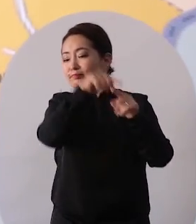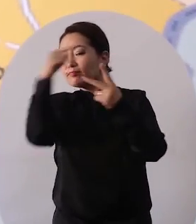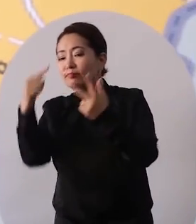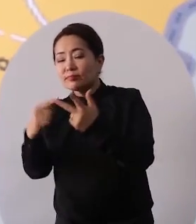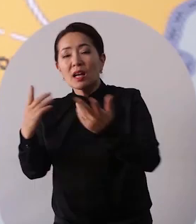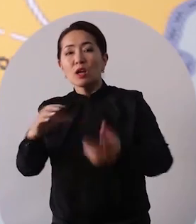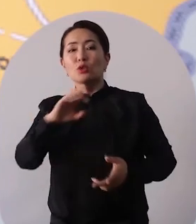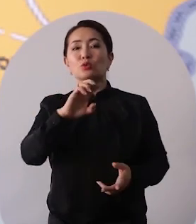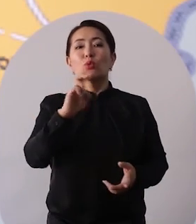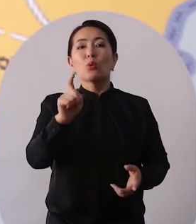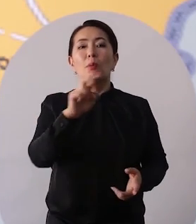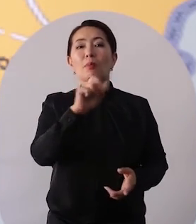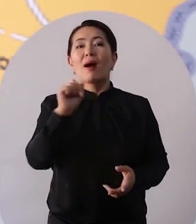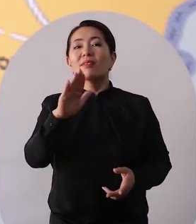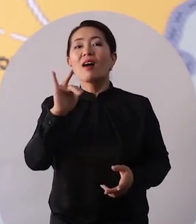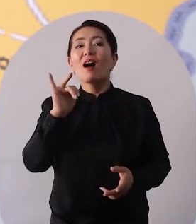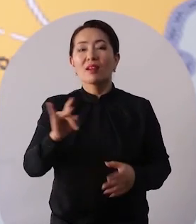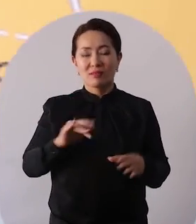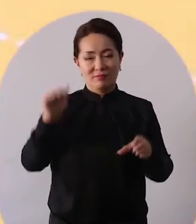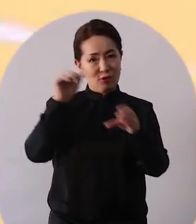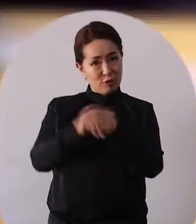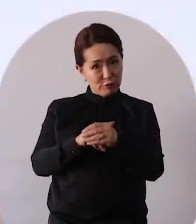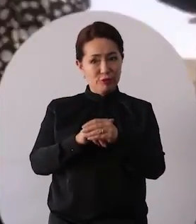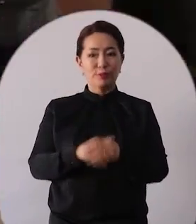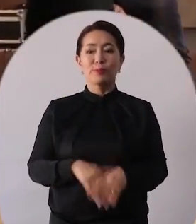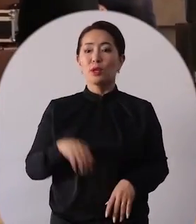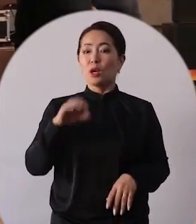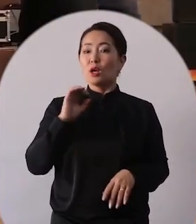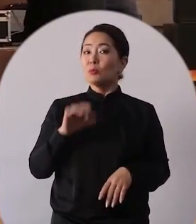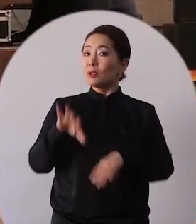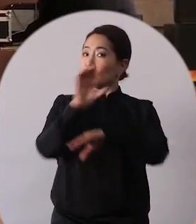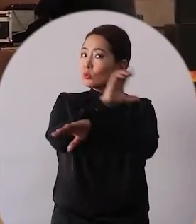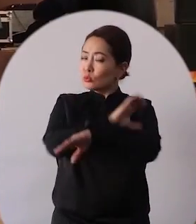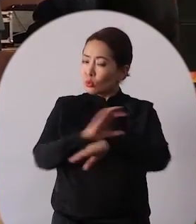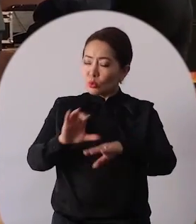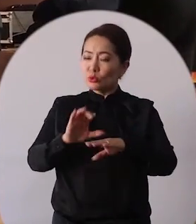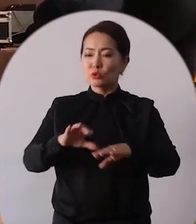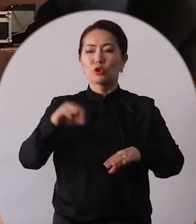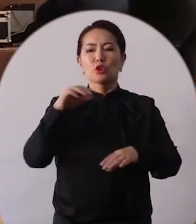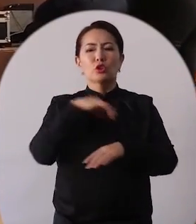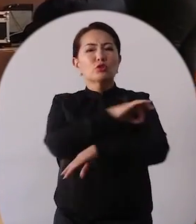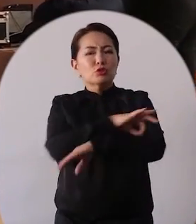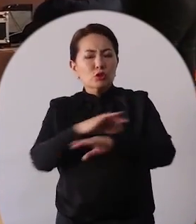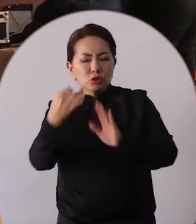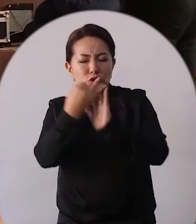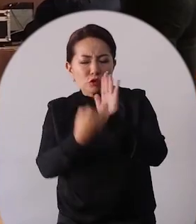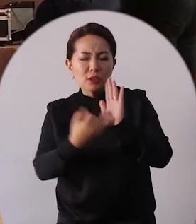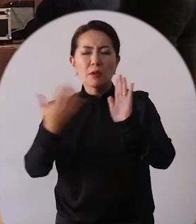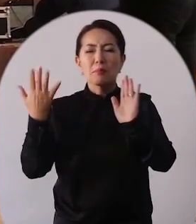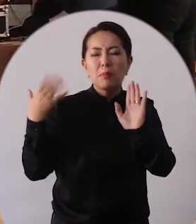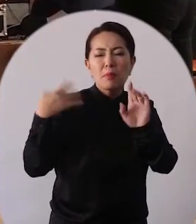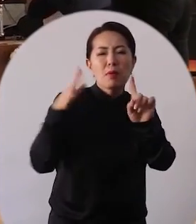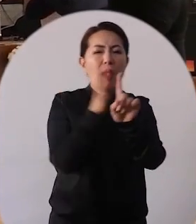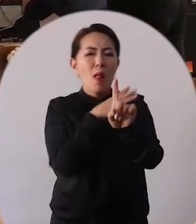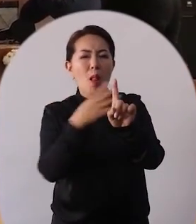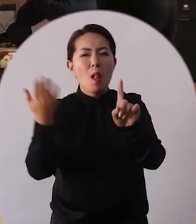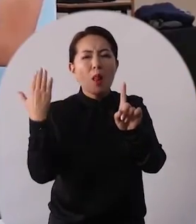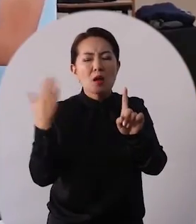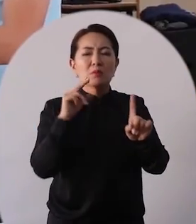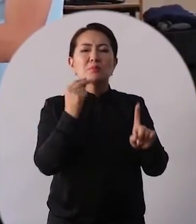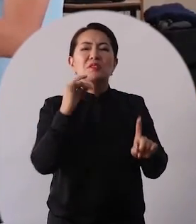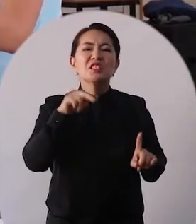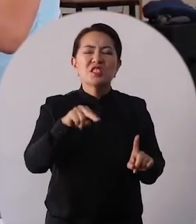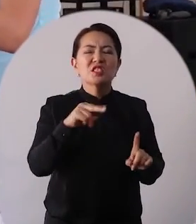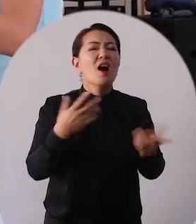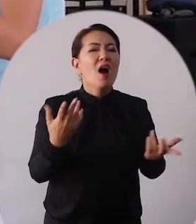аймаг болох Сүхбаатар аймаг руу хүлгэн жолоо заллаа. Сургалт маань төслийн пич найраас сэдвэр үргэлжилж багийн гишүүд бүр